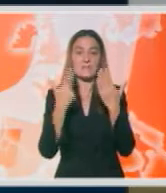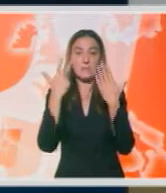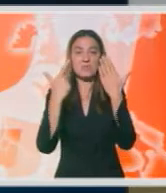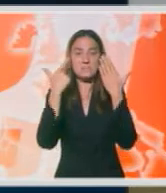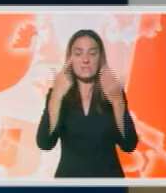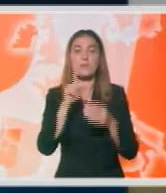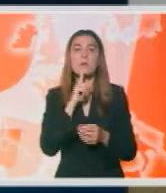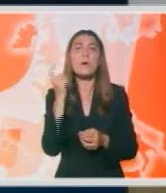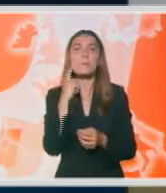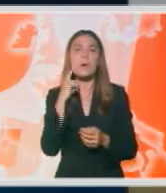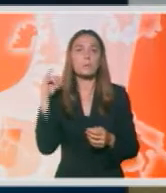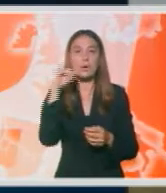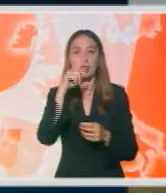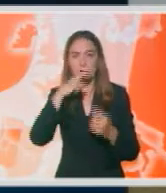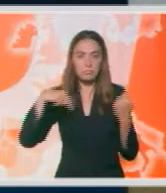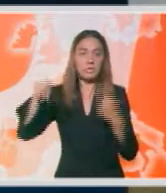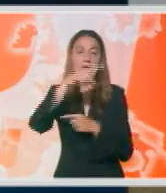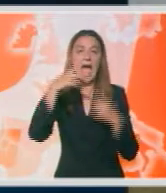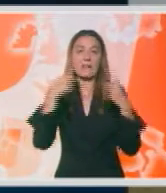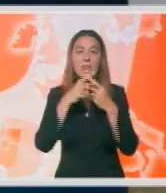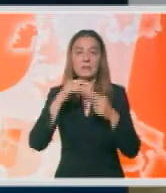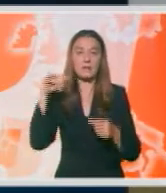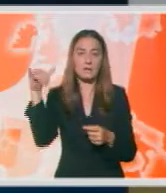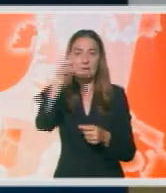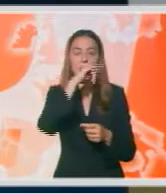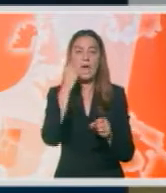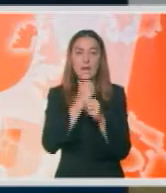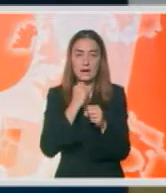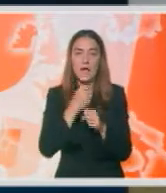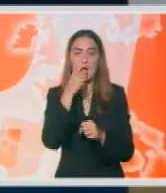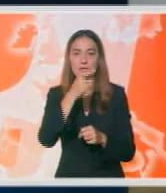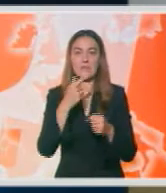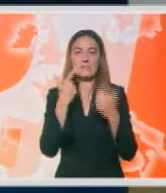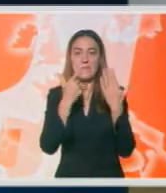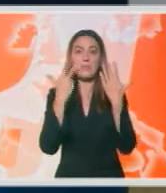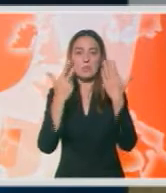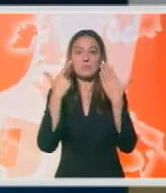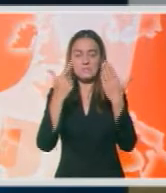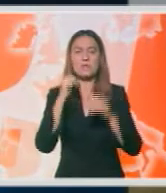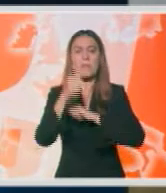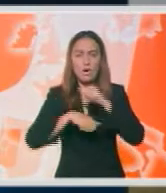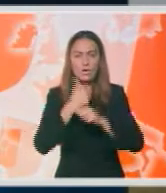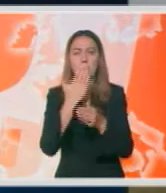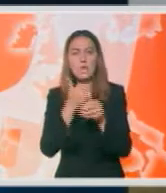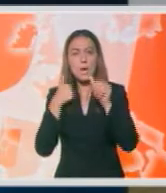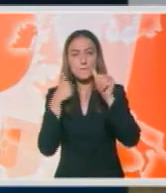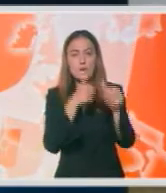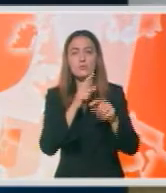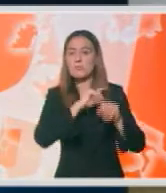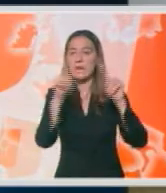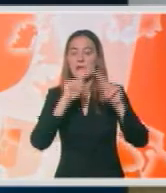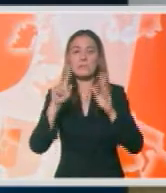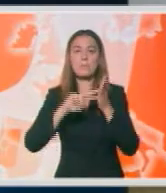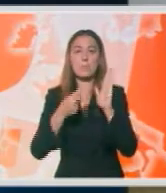koji će u probnom letu preleteti Atlantik. Rad na mlaznjaku 787 godinama je bio praćen raznim